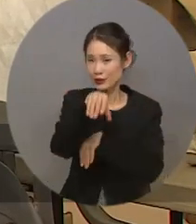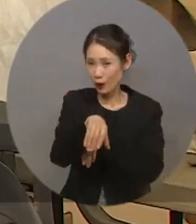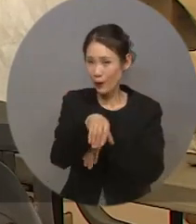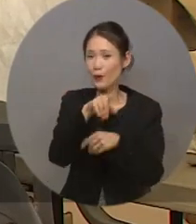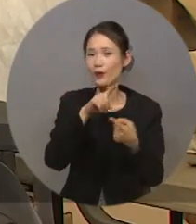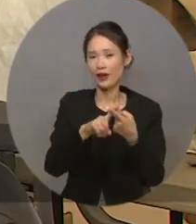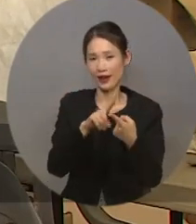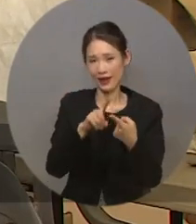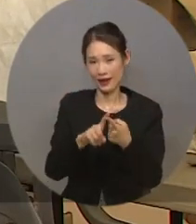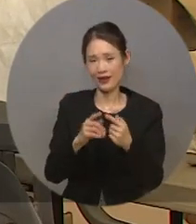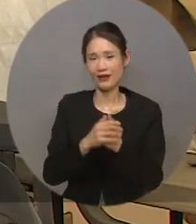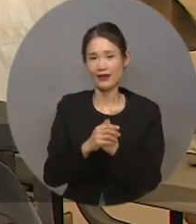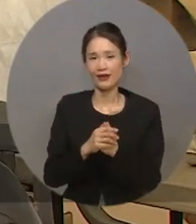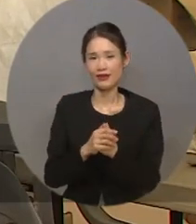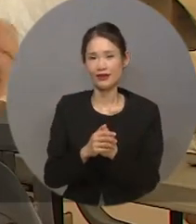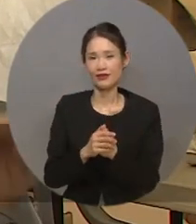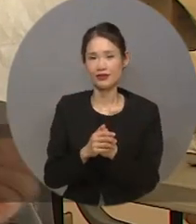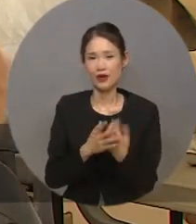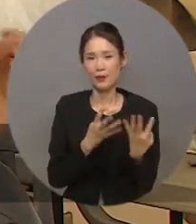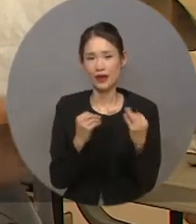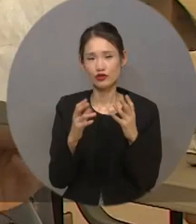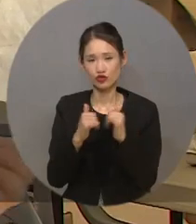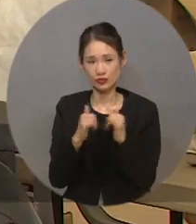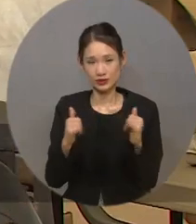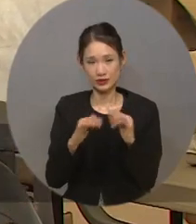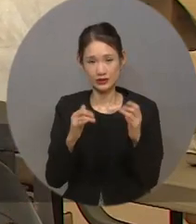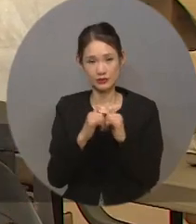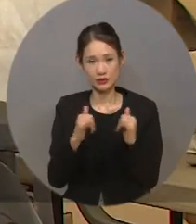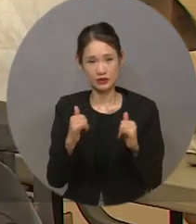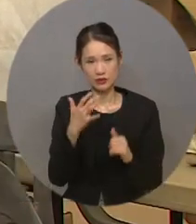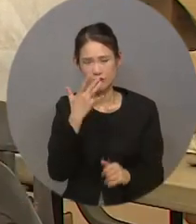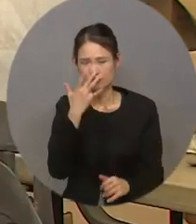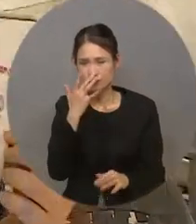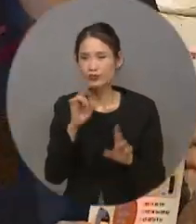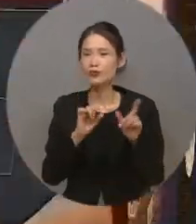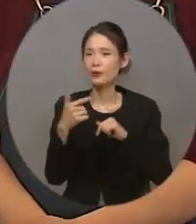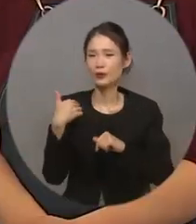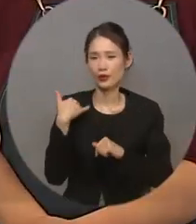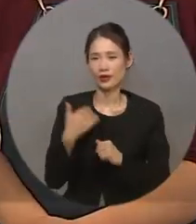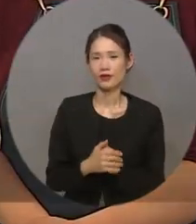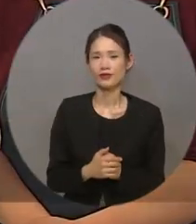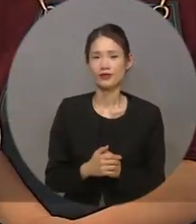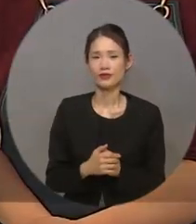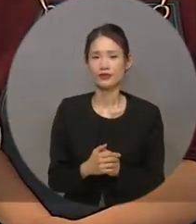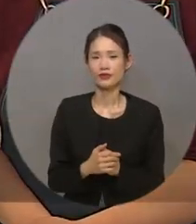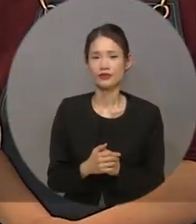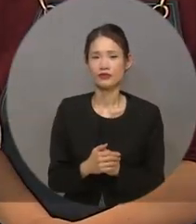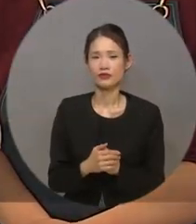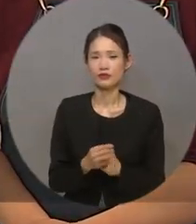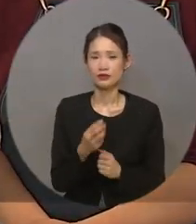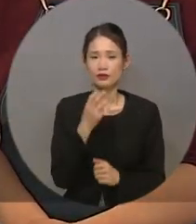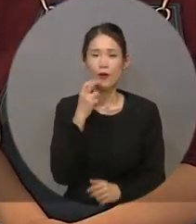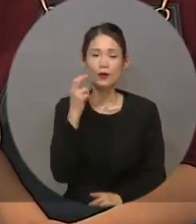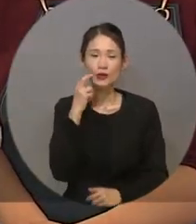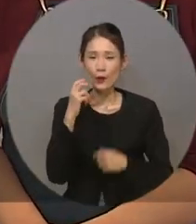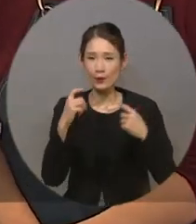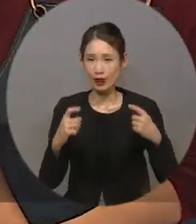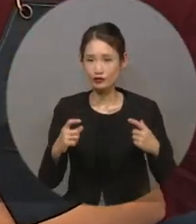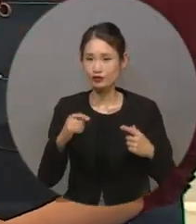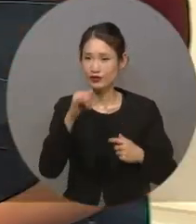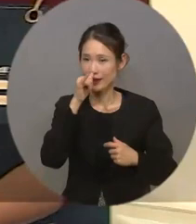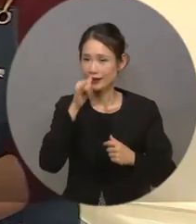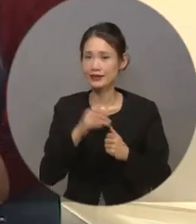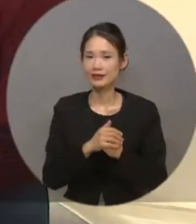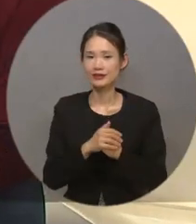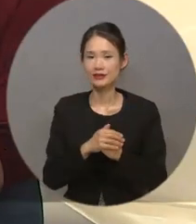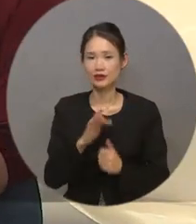직업재활의 시설이라는 것 자체를 많은 국민들이나 시민들이 모르시기 때문에 저희는 서울 송파구에 위치한